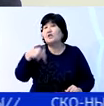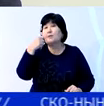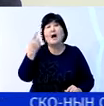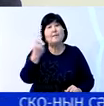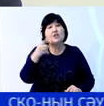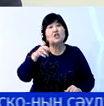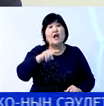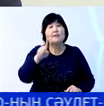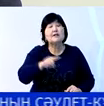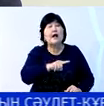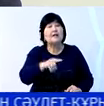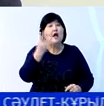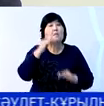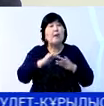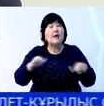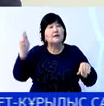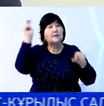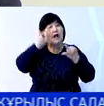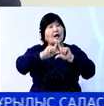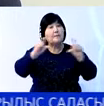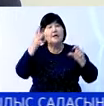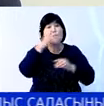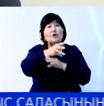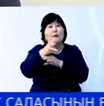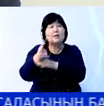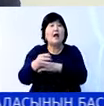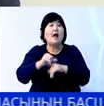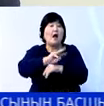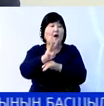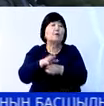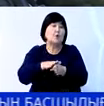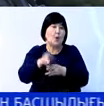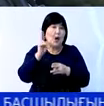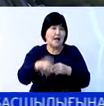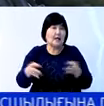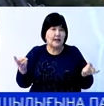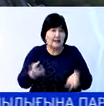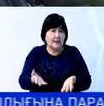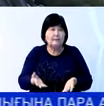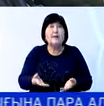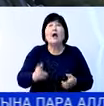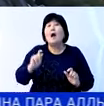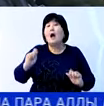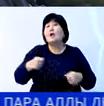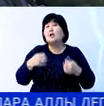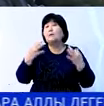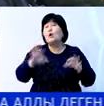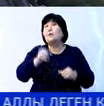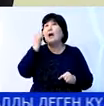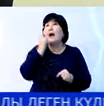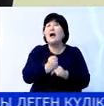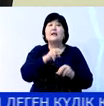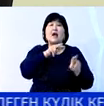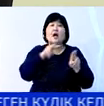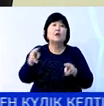1 тамызға дейін балабақшалар мен мектептерді бейне бақылаумен қамтуды толықтай аяқтаңыздар. Ысырапшылдыққа жол бермеуді қатаң